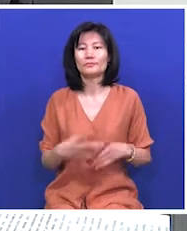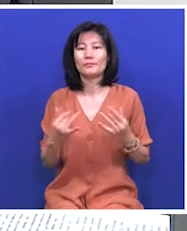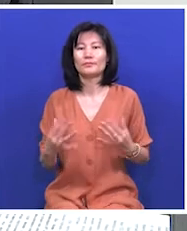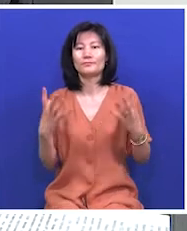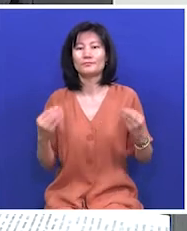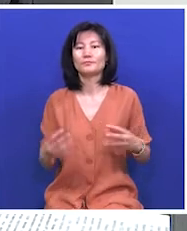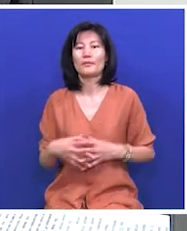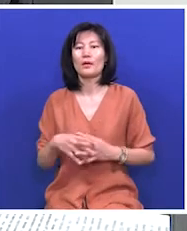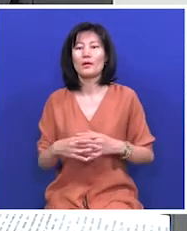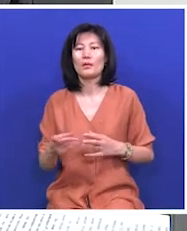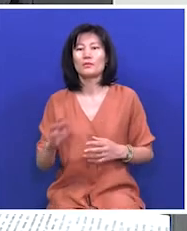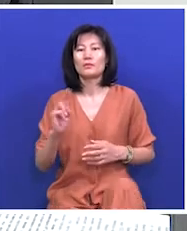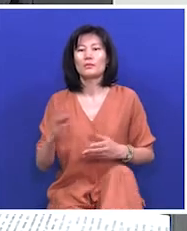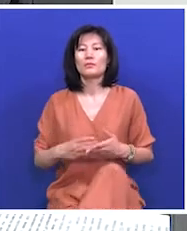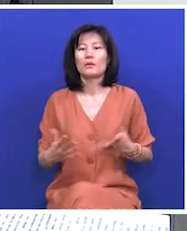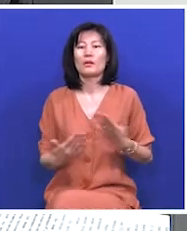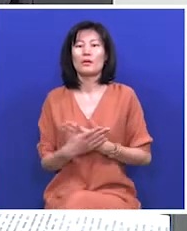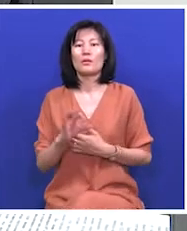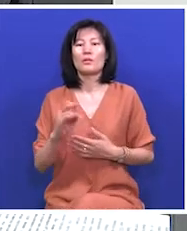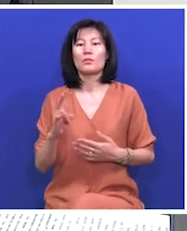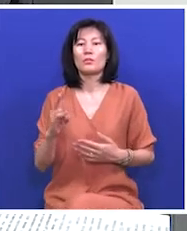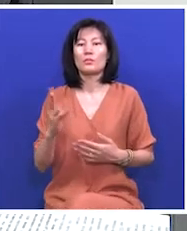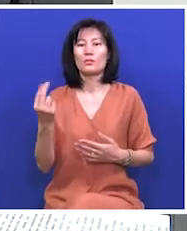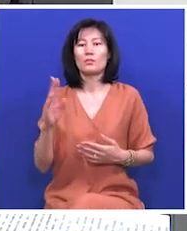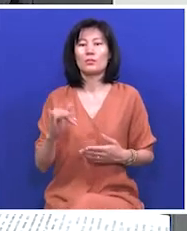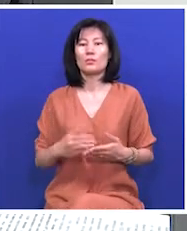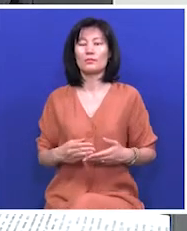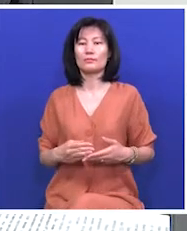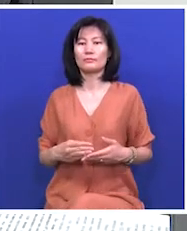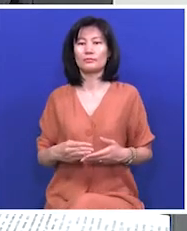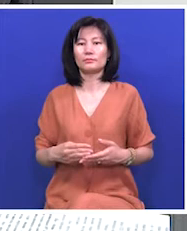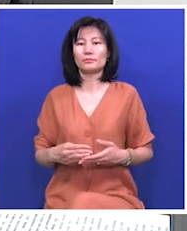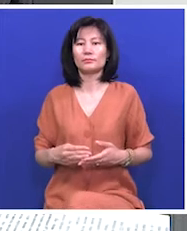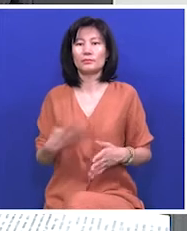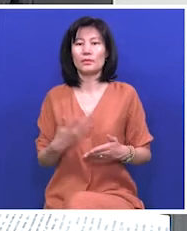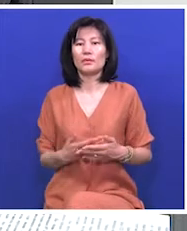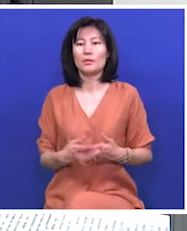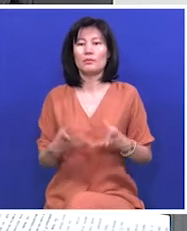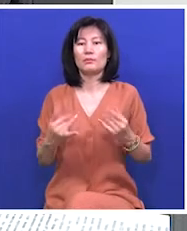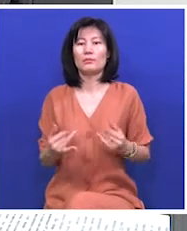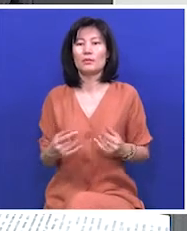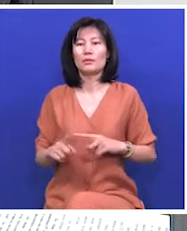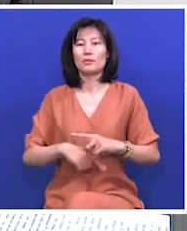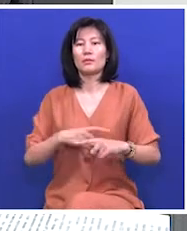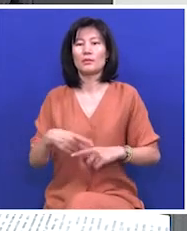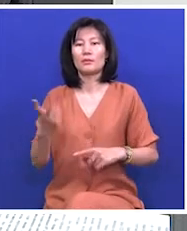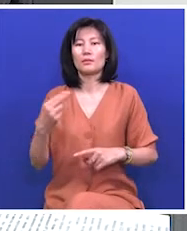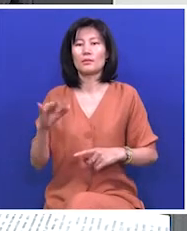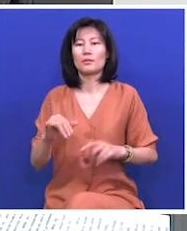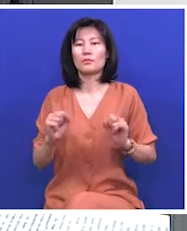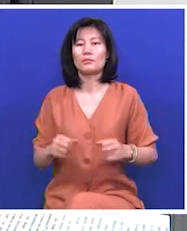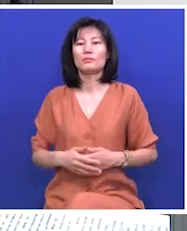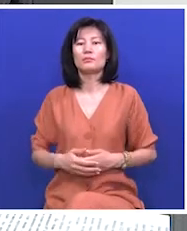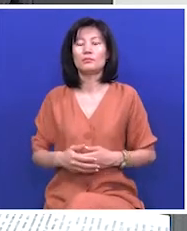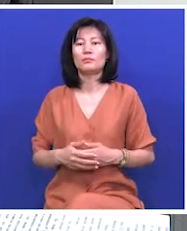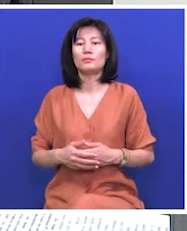Оның ішінде қазіргі таңда мына ауыл шаруашылық өнімдерін қайта өңдеу саласы мынау кеңінен дамып келе